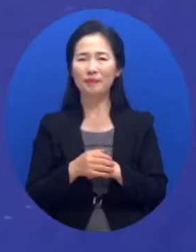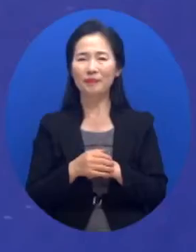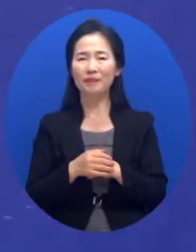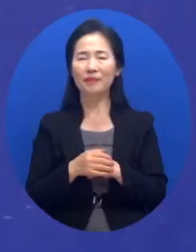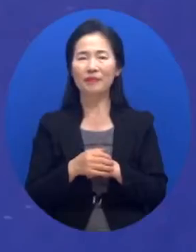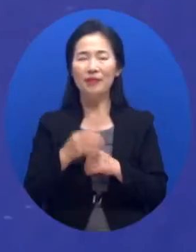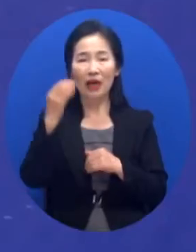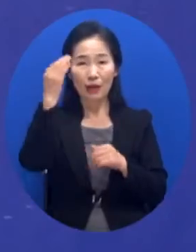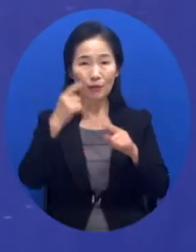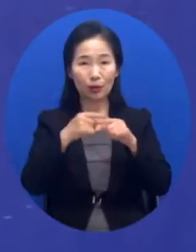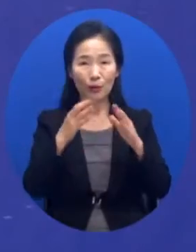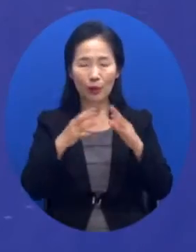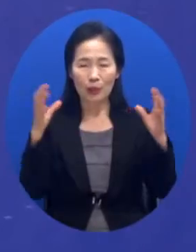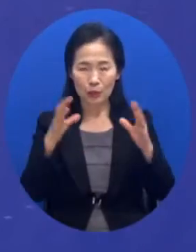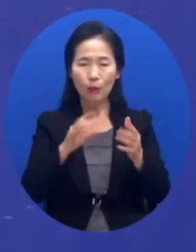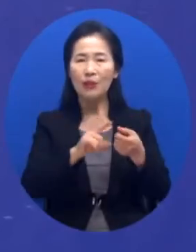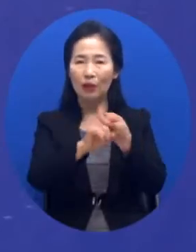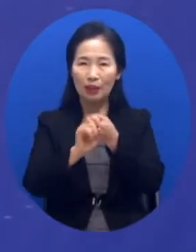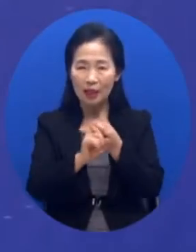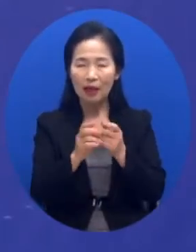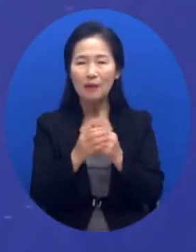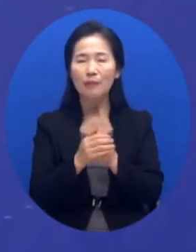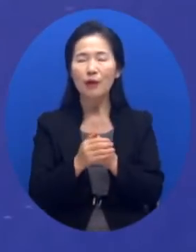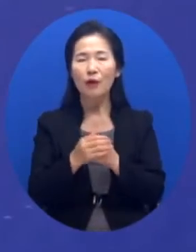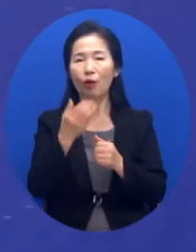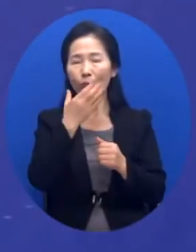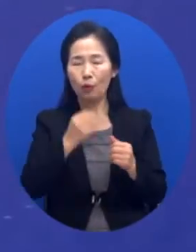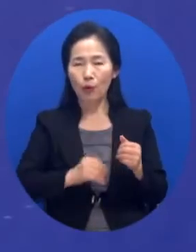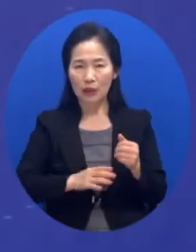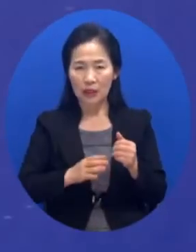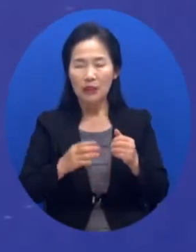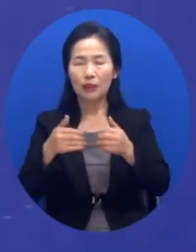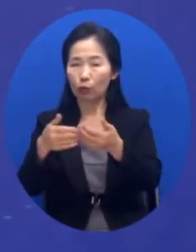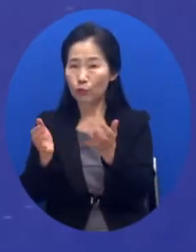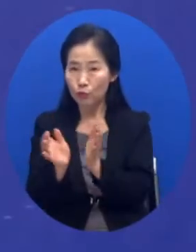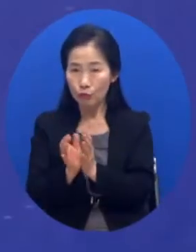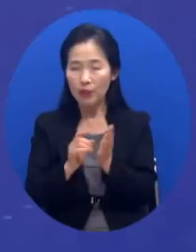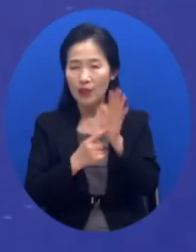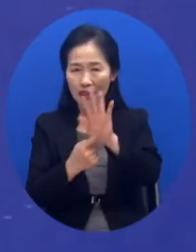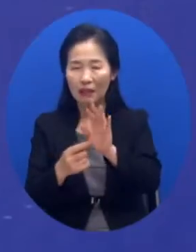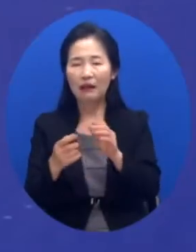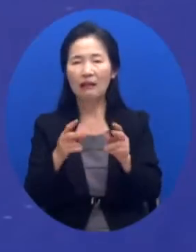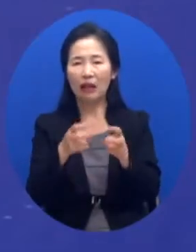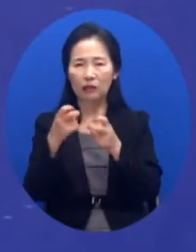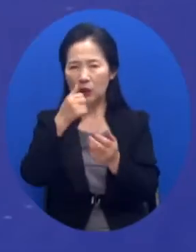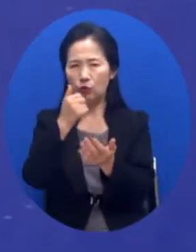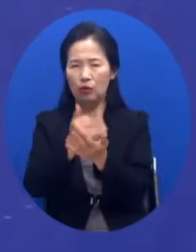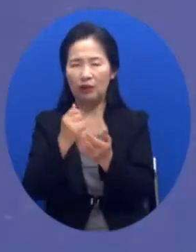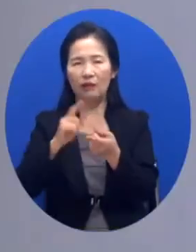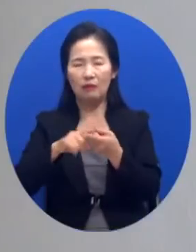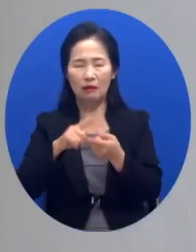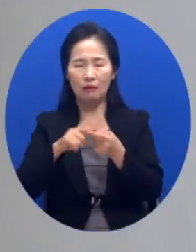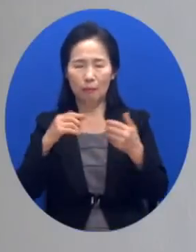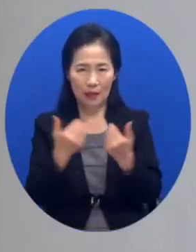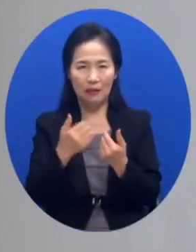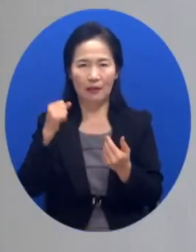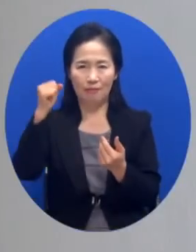한국교회에 총 연합이 보건복지부가 제출한 낙태 쭈 에 개정안에 반대하는 논평 을 발표했습니다